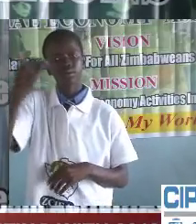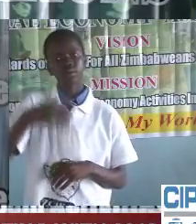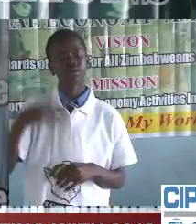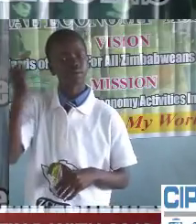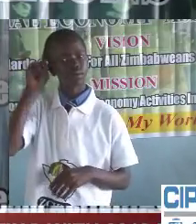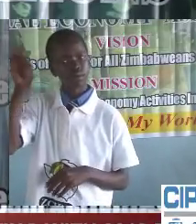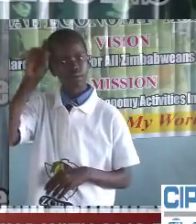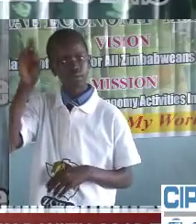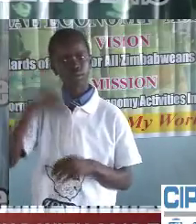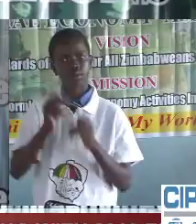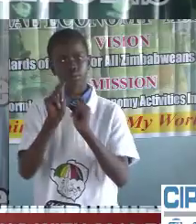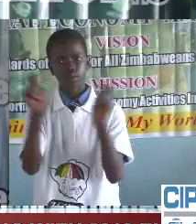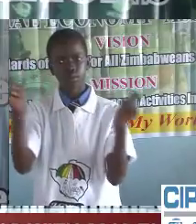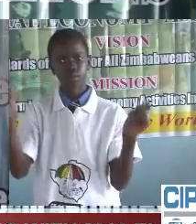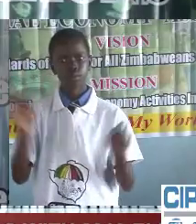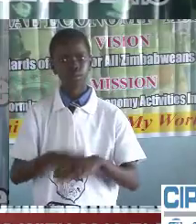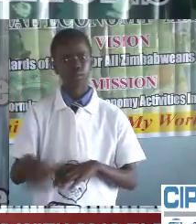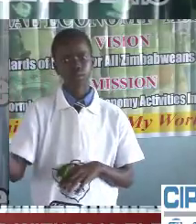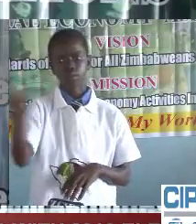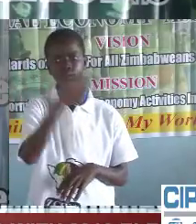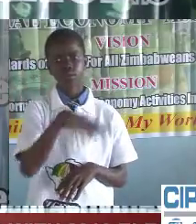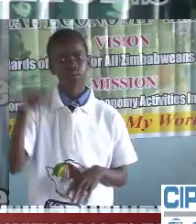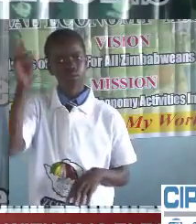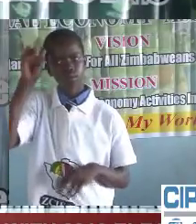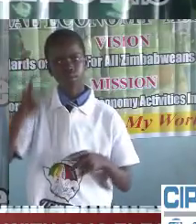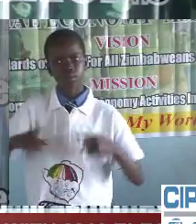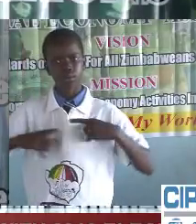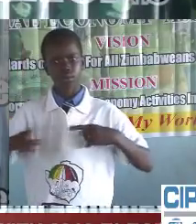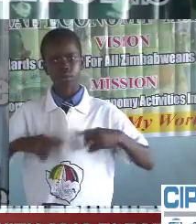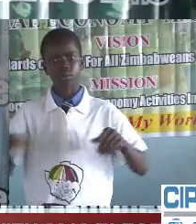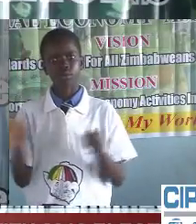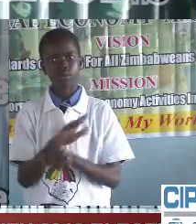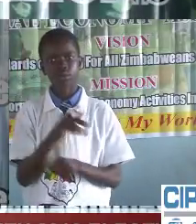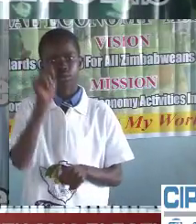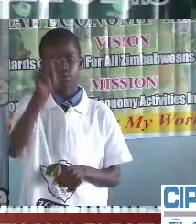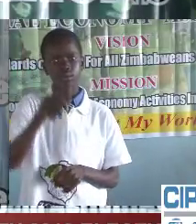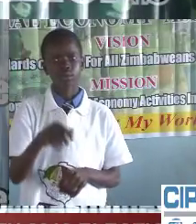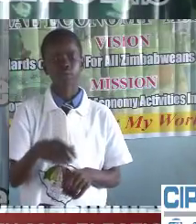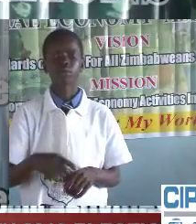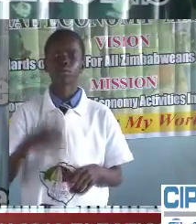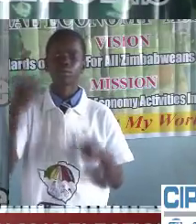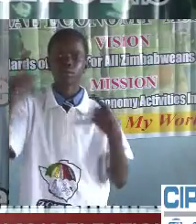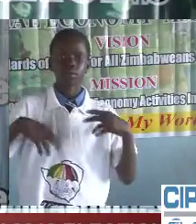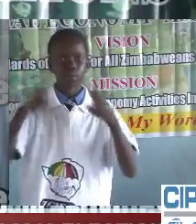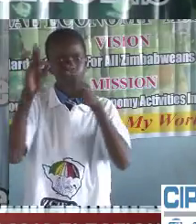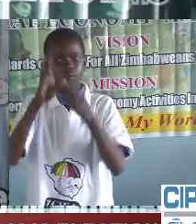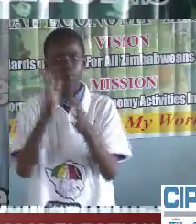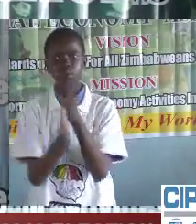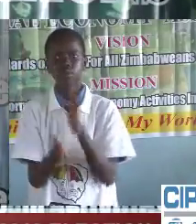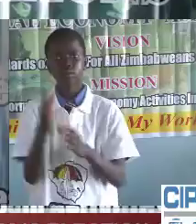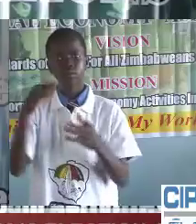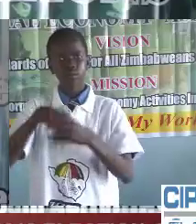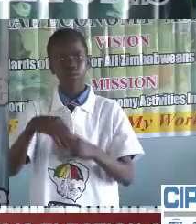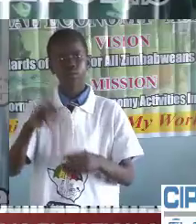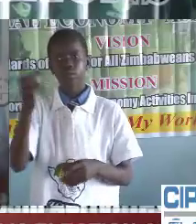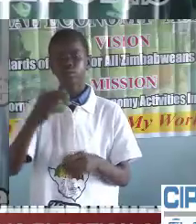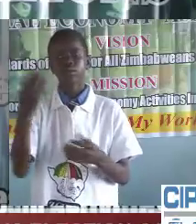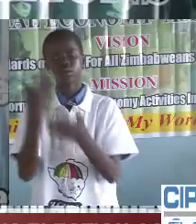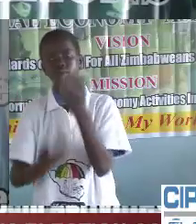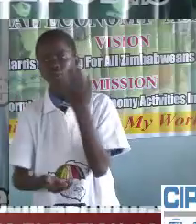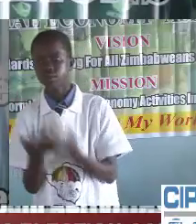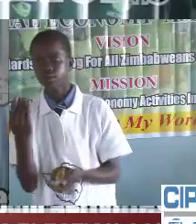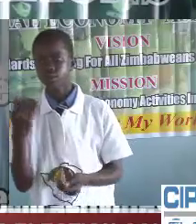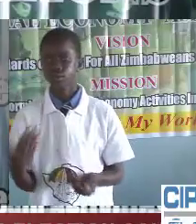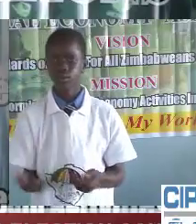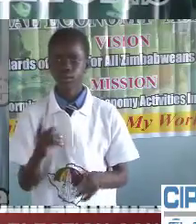kuti munhu anenge akapfeka regalia yeany political party haatenderwe kuva pakati pedu nekuti hazvisi zveany